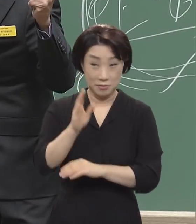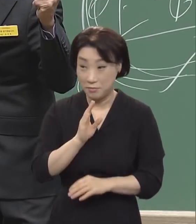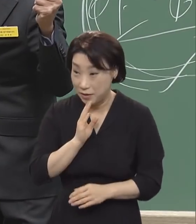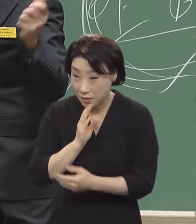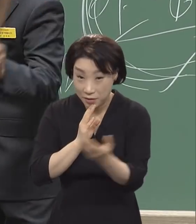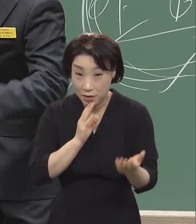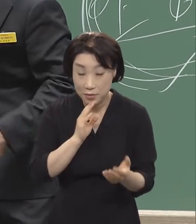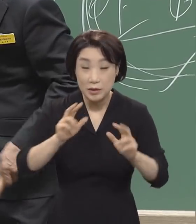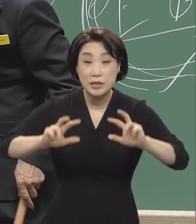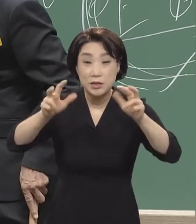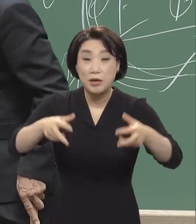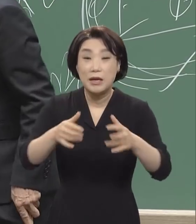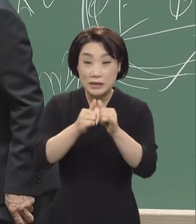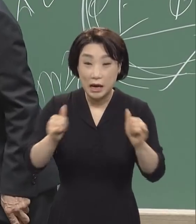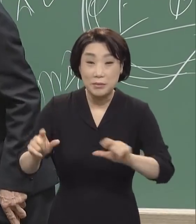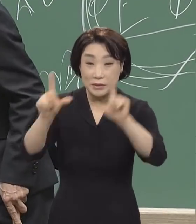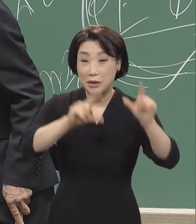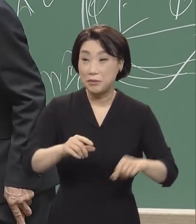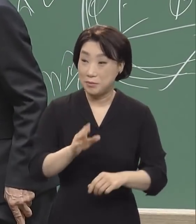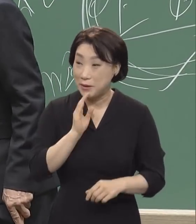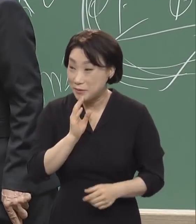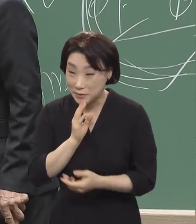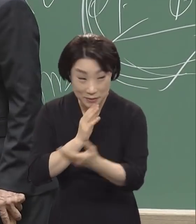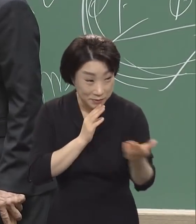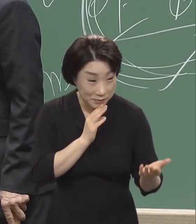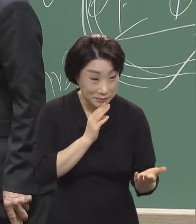지구의 인생의 삶이 맞아요? 틀려요?